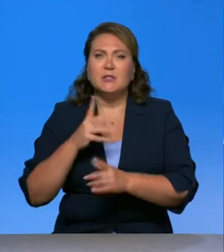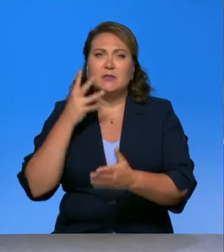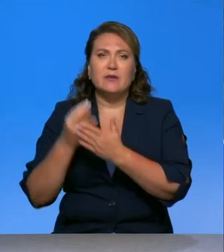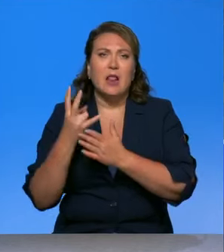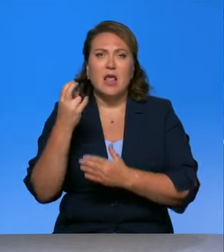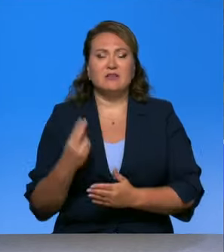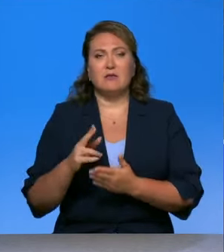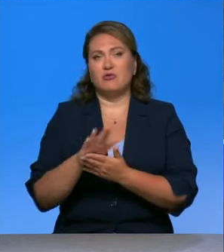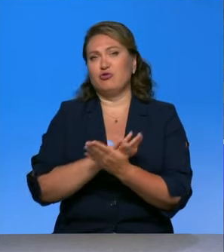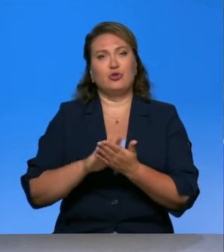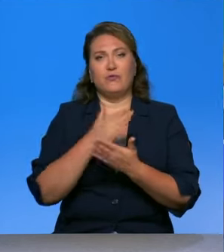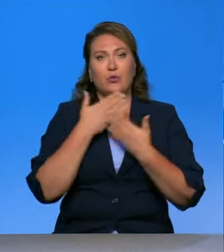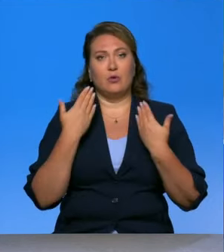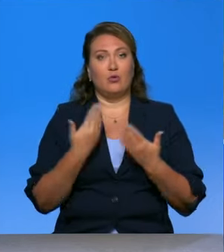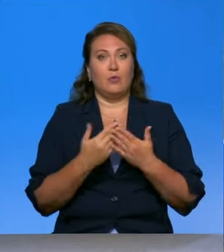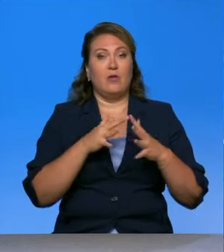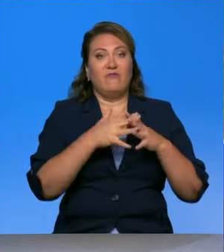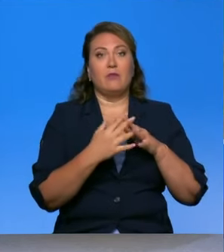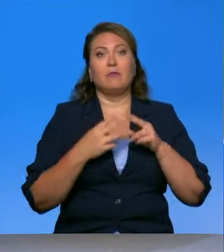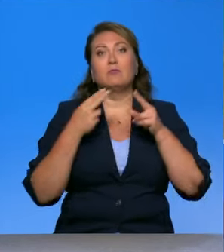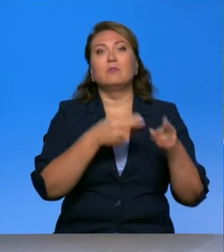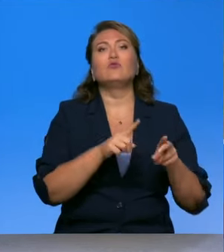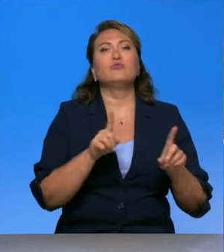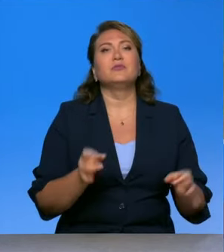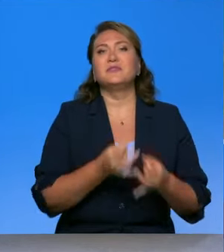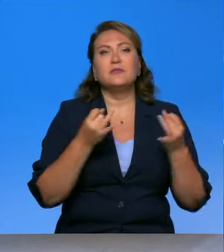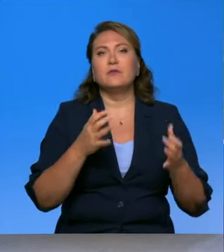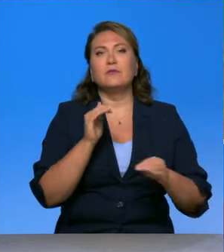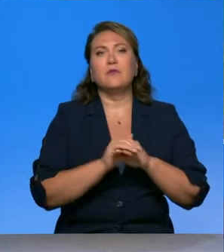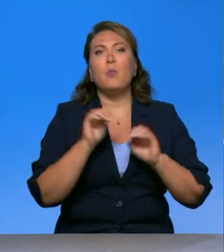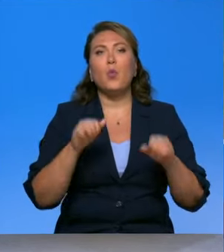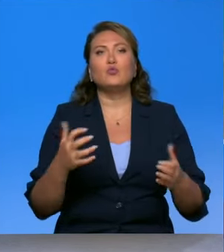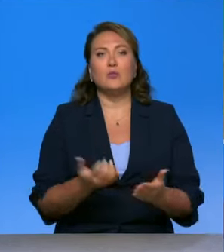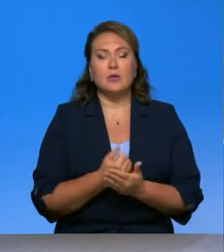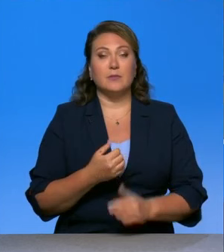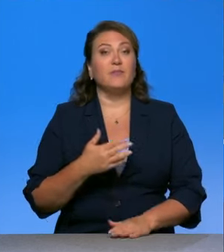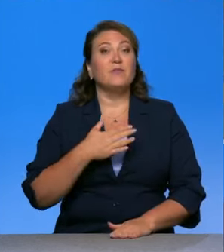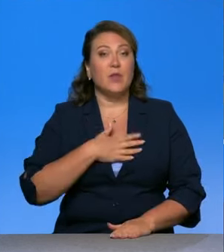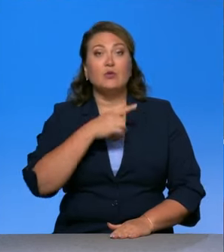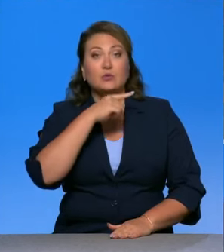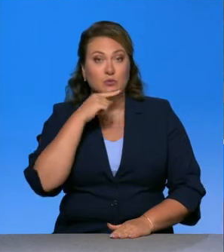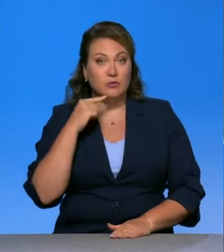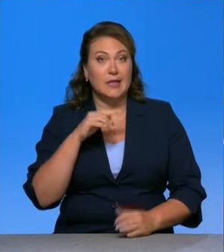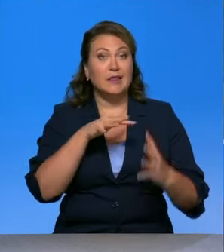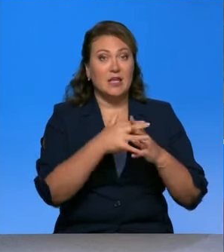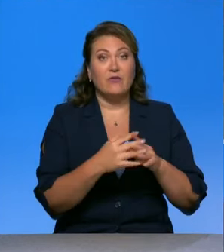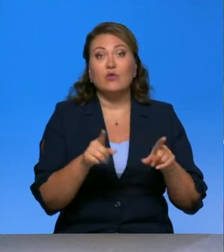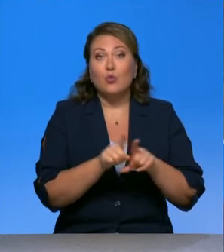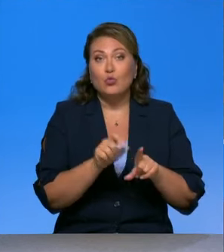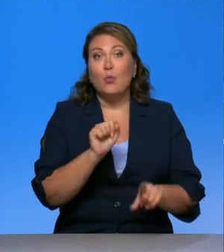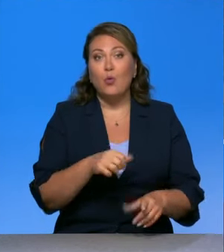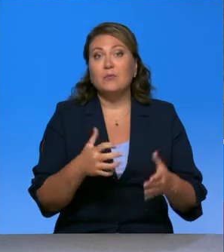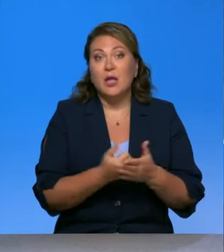ну, что сейчас, ну, приедешь ты в деревню, что ты там интересного найдешь? Ну, что в нашей деревне, я думаю, что мы тоже можем найти и в нашей